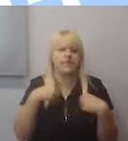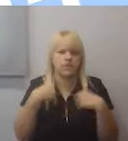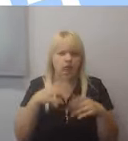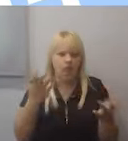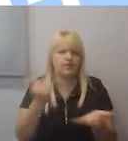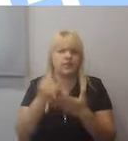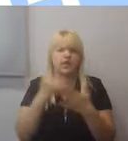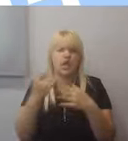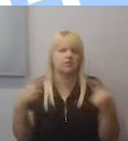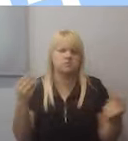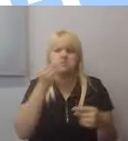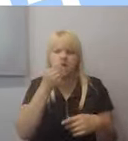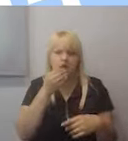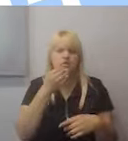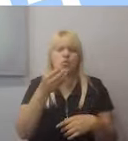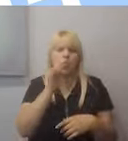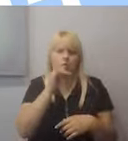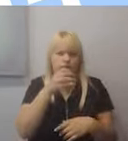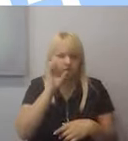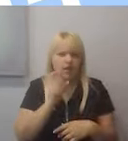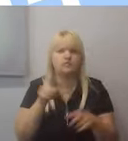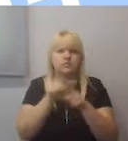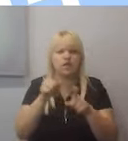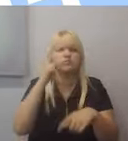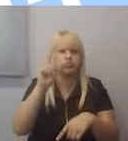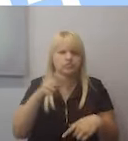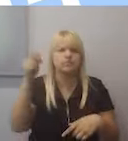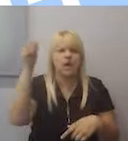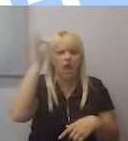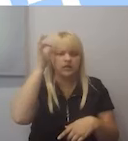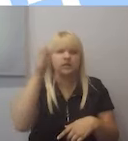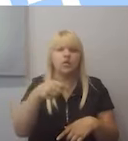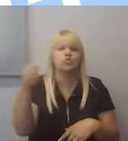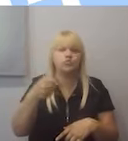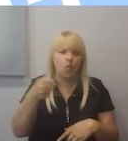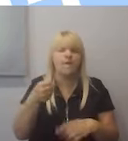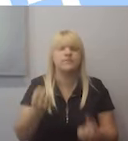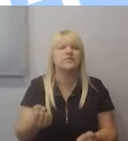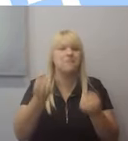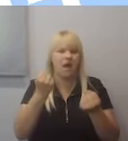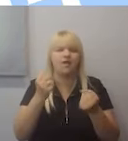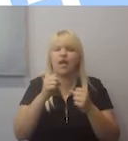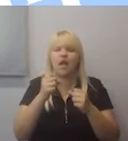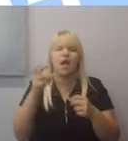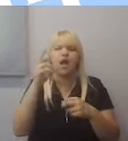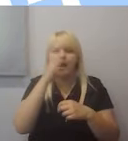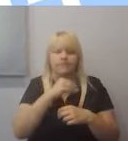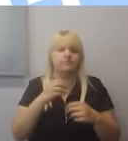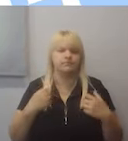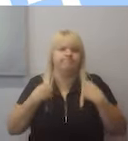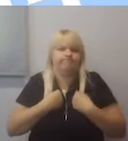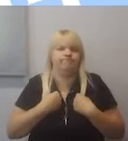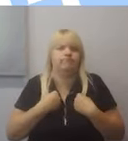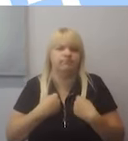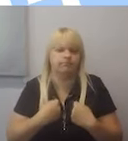ūdeni protams atceramies ka soma ir tik smaga cik mēs viņu varam panest līdzi